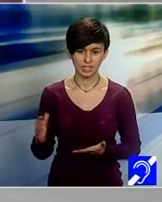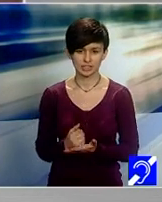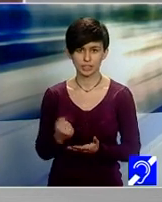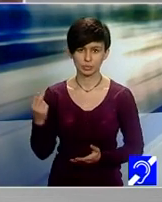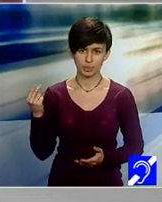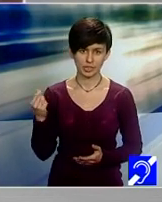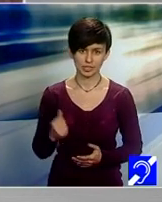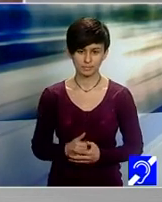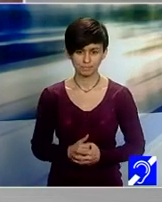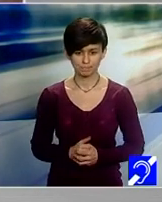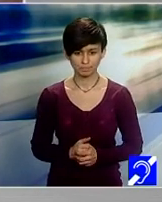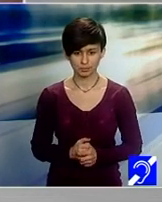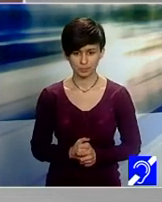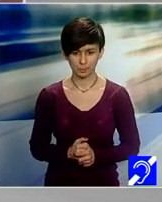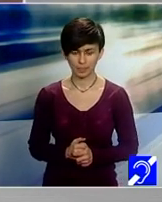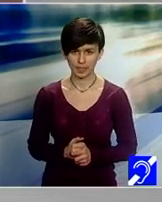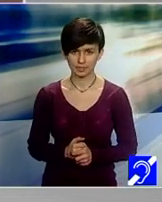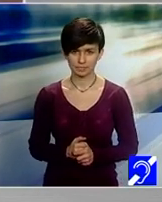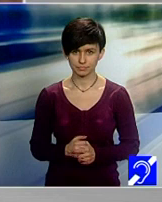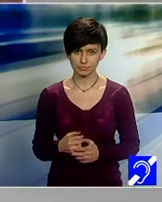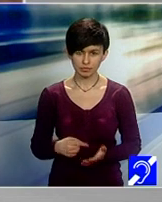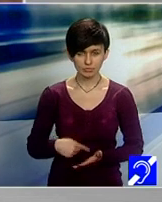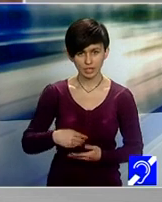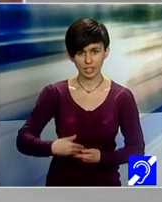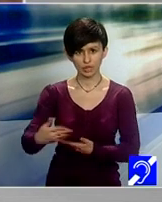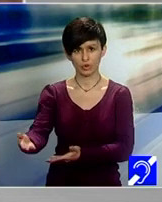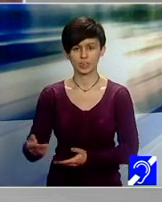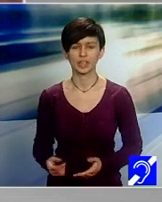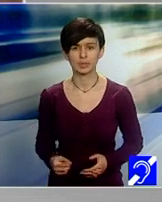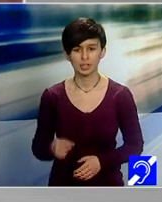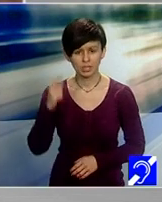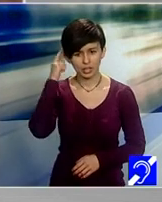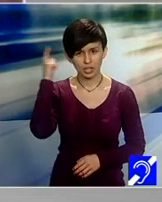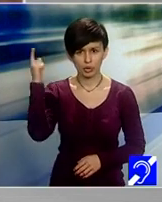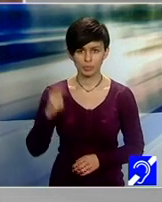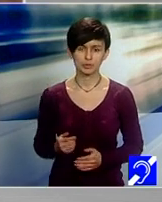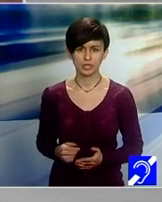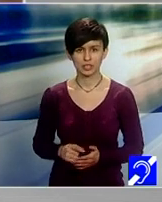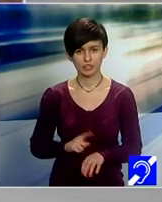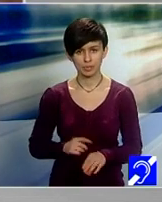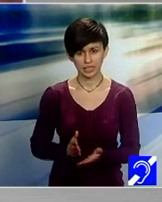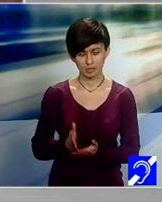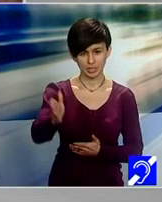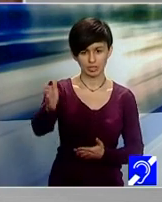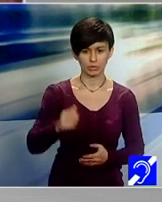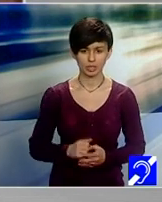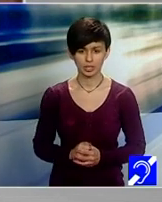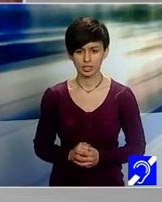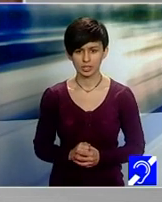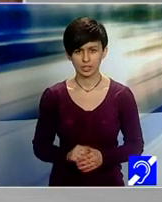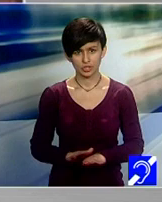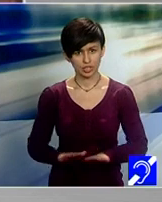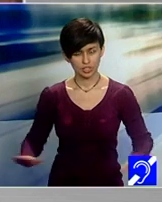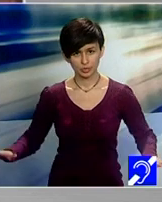în care nu oferi perspectivă pe termen mediu și lung și nu oferi împrumut, chiar în baza unui